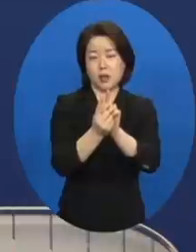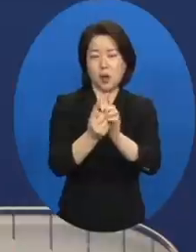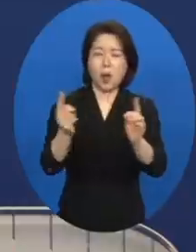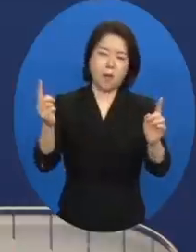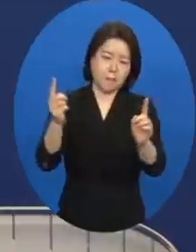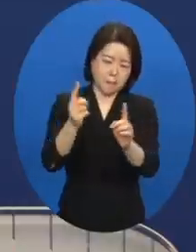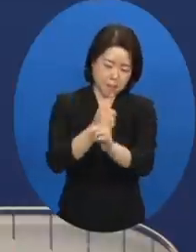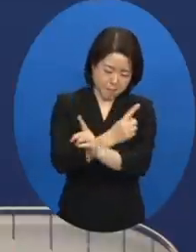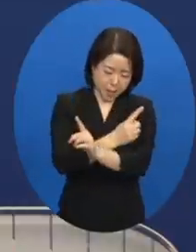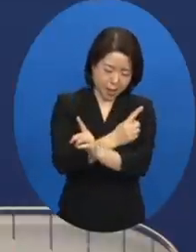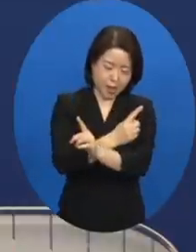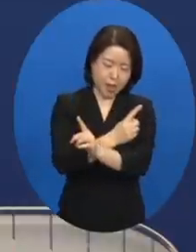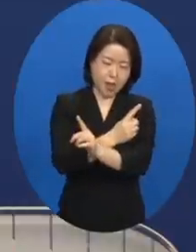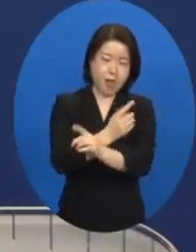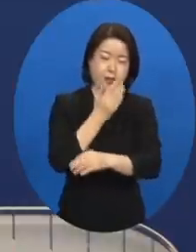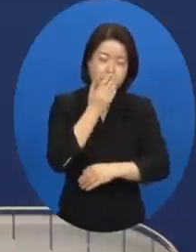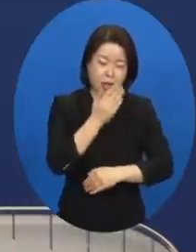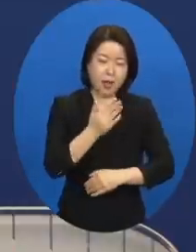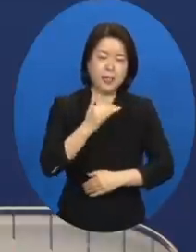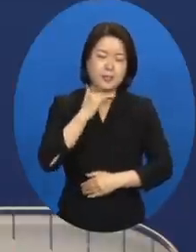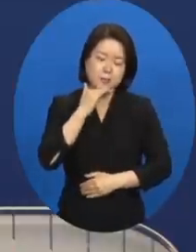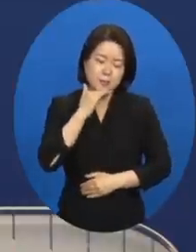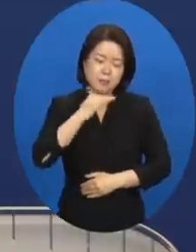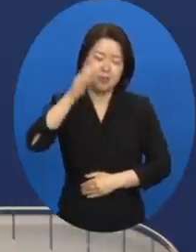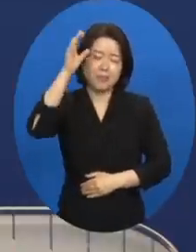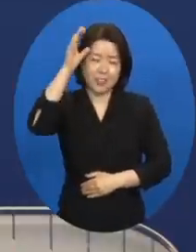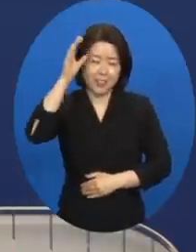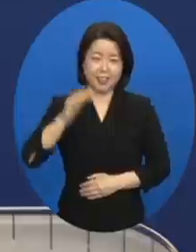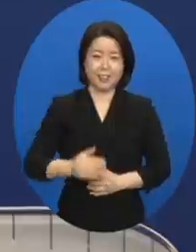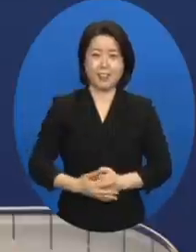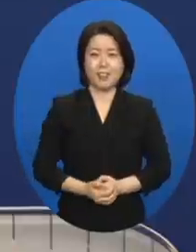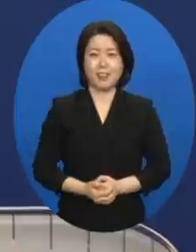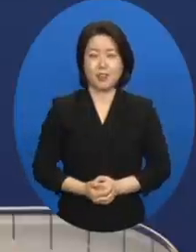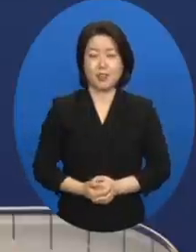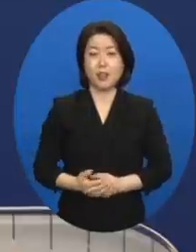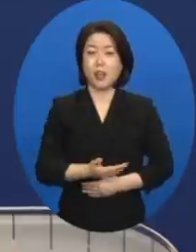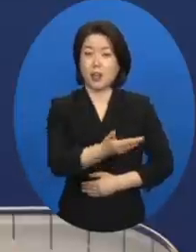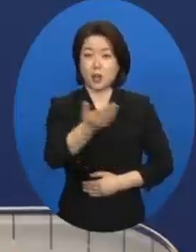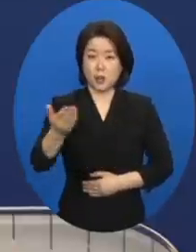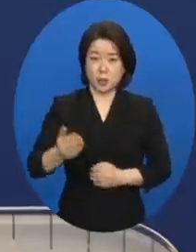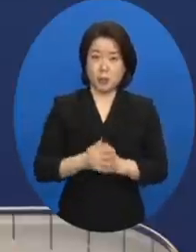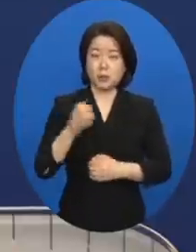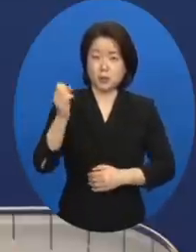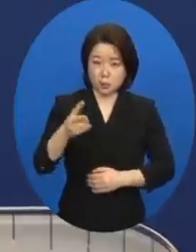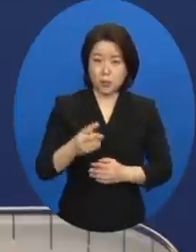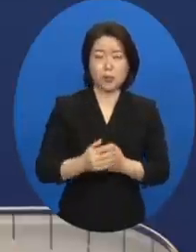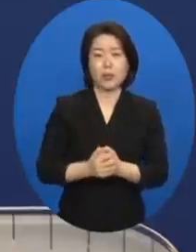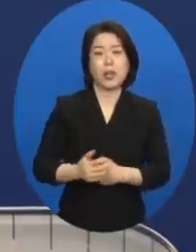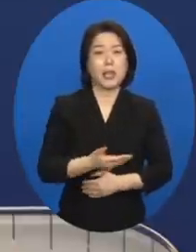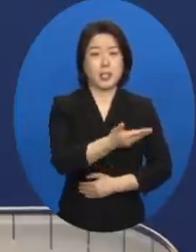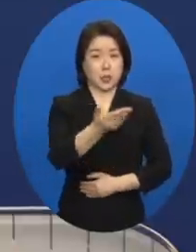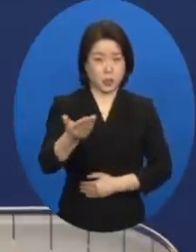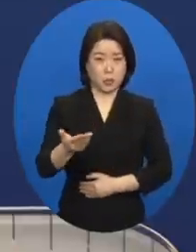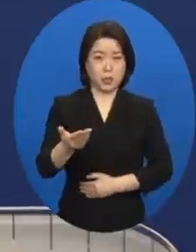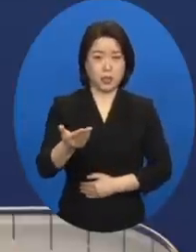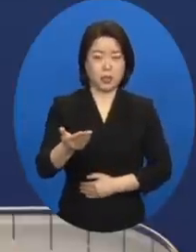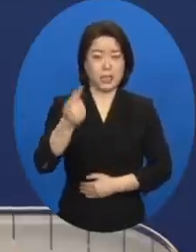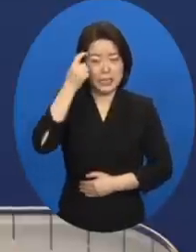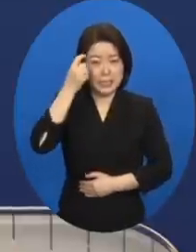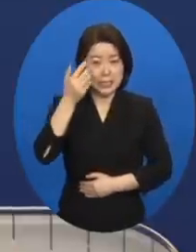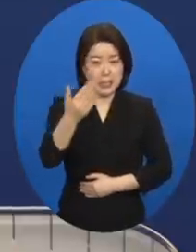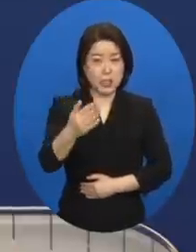변화되기를 기대합니다. 여러분, 그러면서 저는 여러분에게